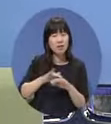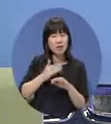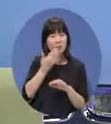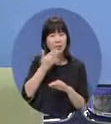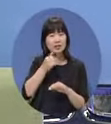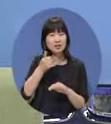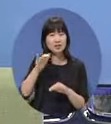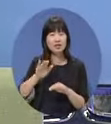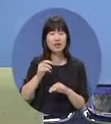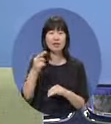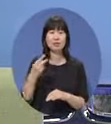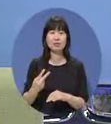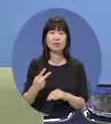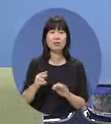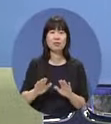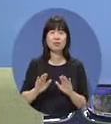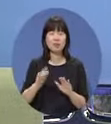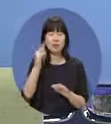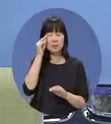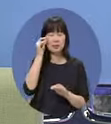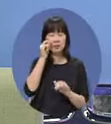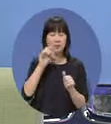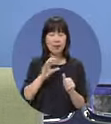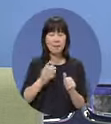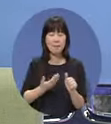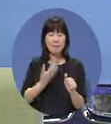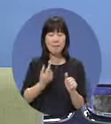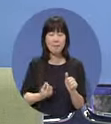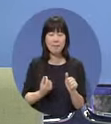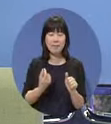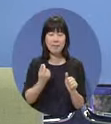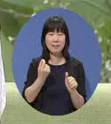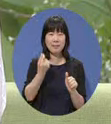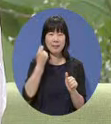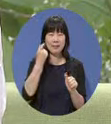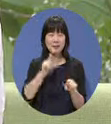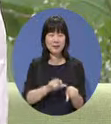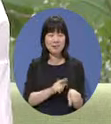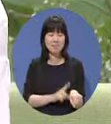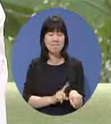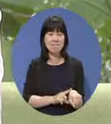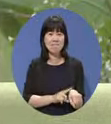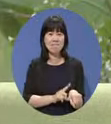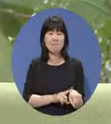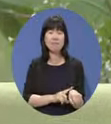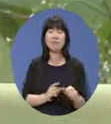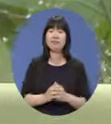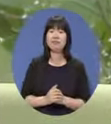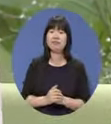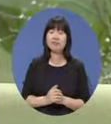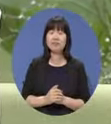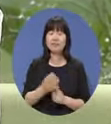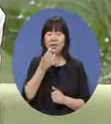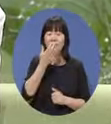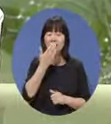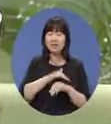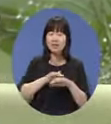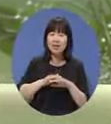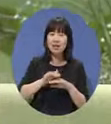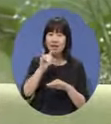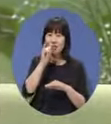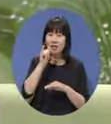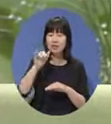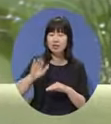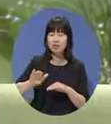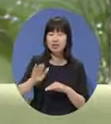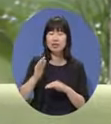했지만 그것도 한두 번이지 요즘에는 이렇게 눈치를 주게 되는 거죠. 빨리 먹어. 막 그렇죠. 이렇게. 너 시간 다 됐다. 이렇게. 자 아이가 밥만 잘 먹어도 사실 육아